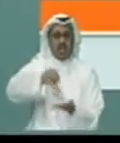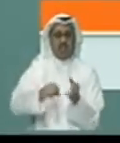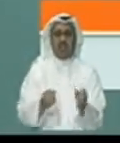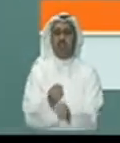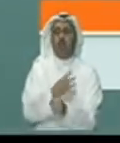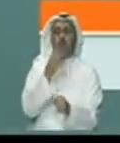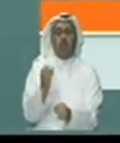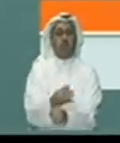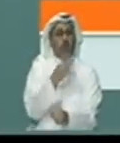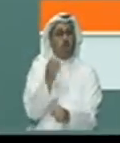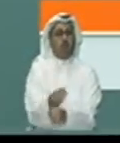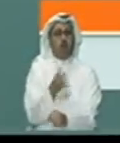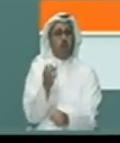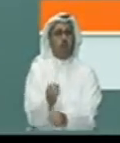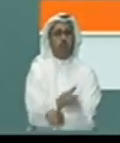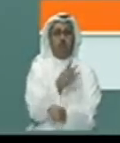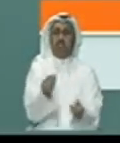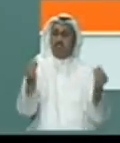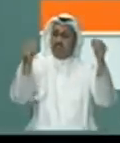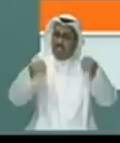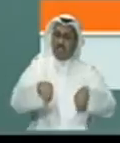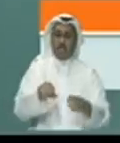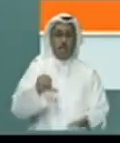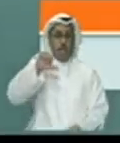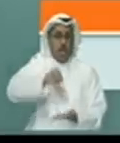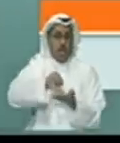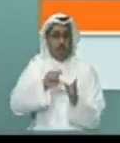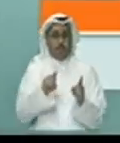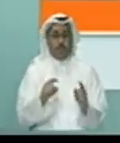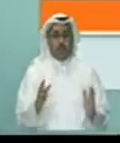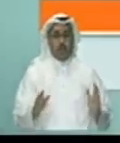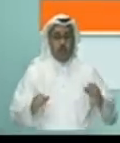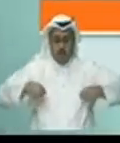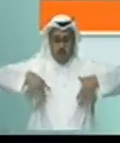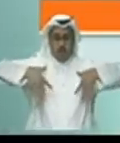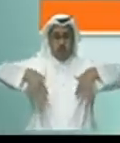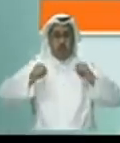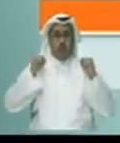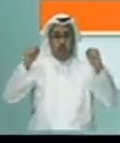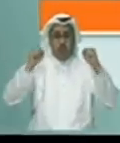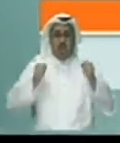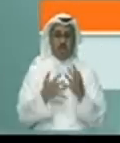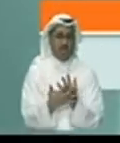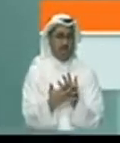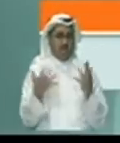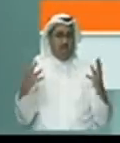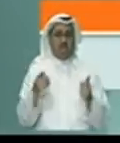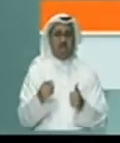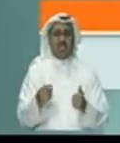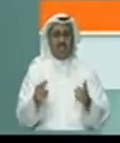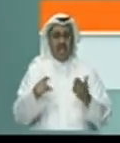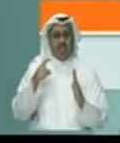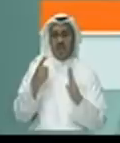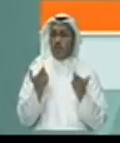الآن يعني تناسقت مع ما يحدث مظاهرات الكثير من الإيرانيين في واشنطن ضد